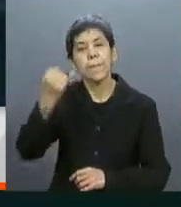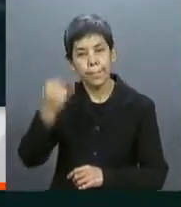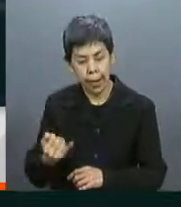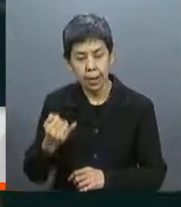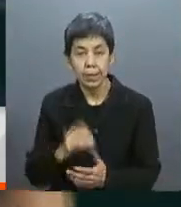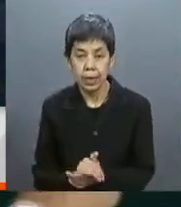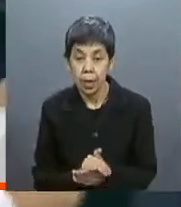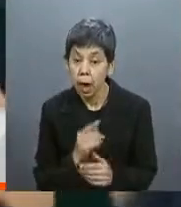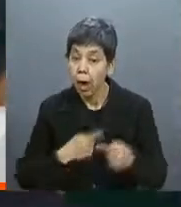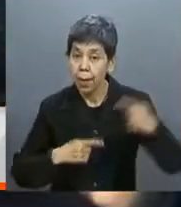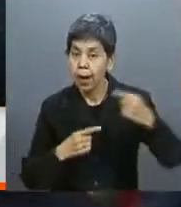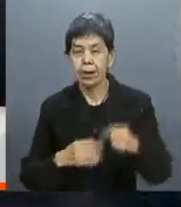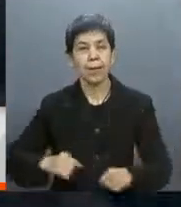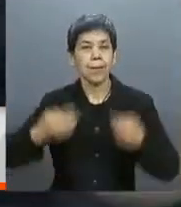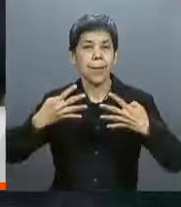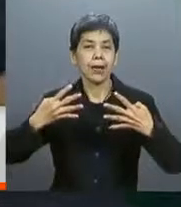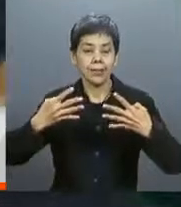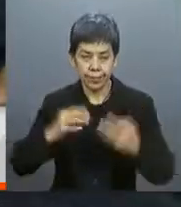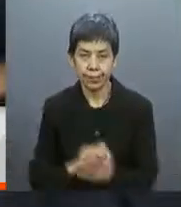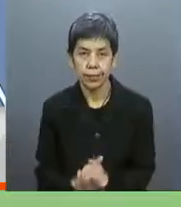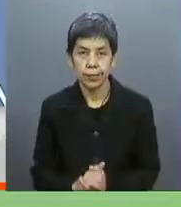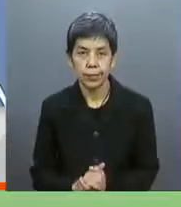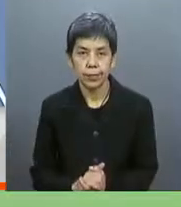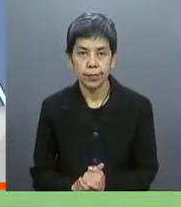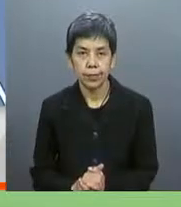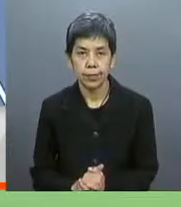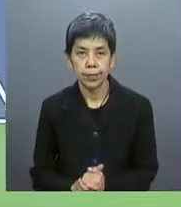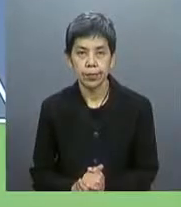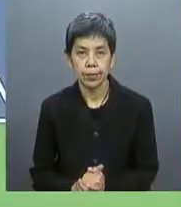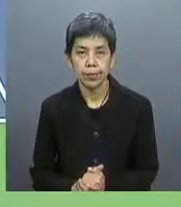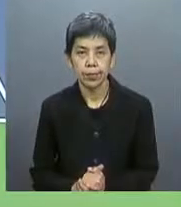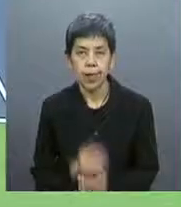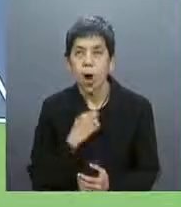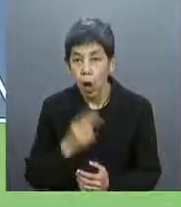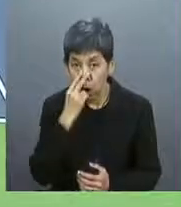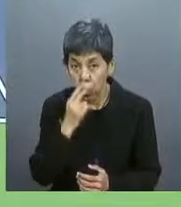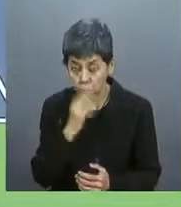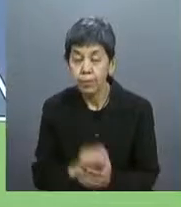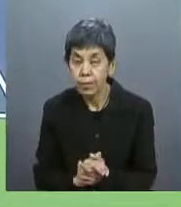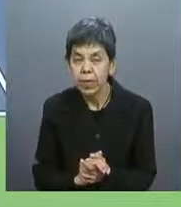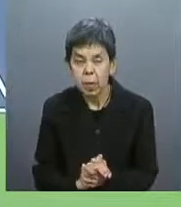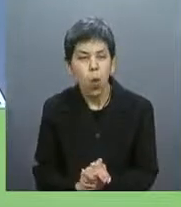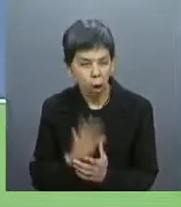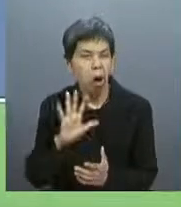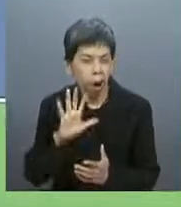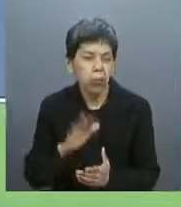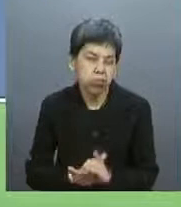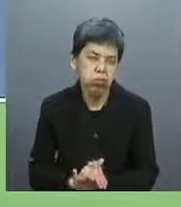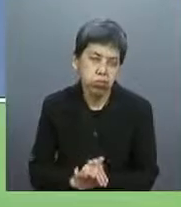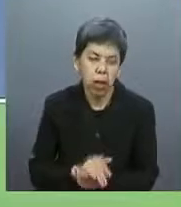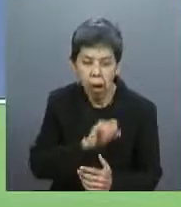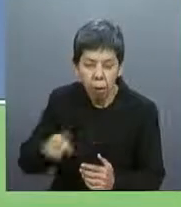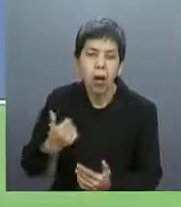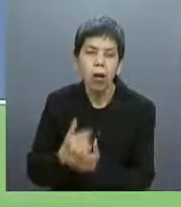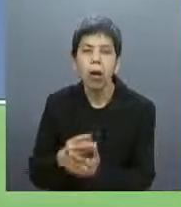1คู่ผ่านเข้ารอบ8ทีมสุดท้ายจากนั้นไปดูโนวัคจอโควิชนะครับต้องเล่น5เซตเช่นเดียวกันก่อนจะเอาช